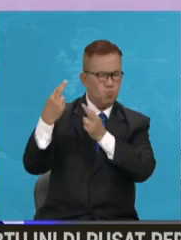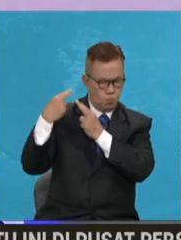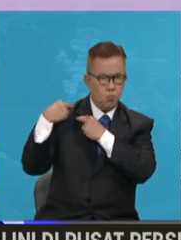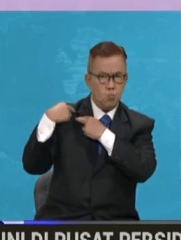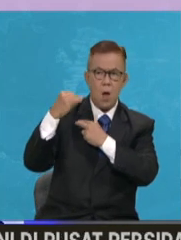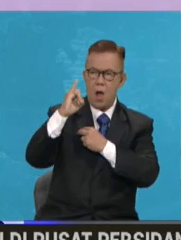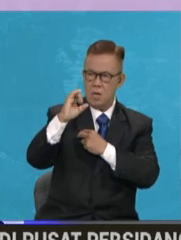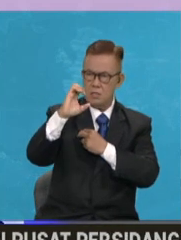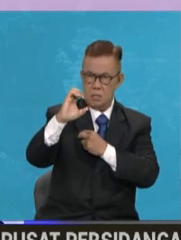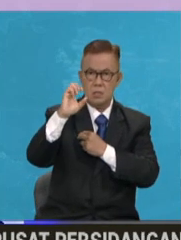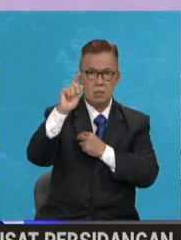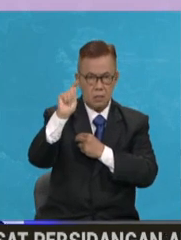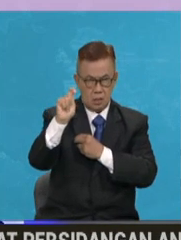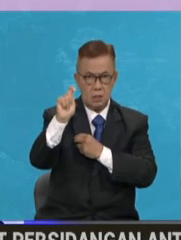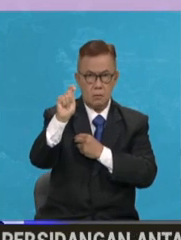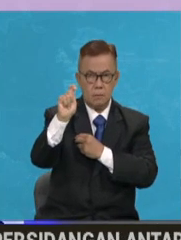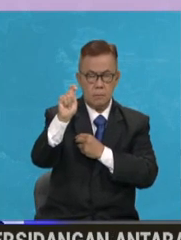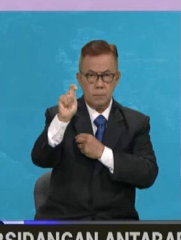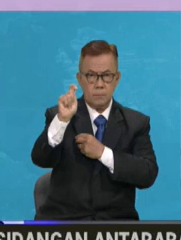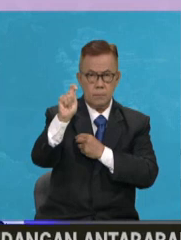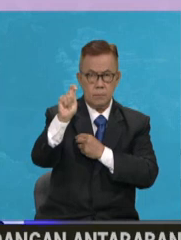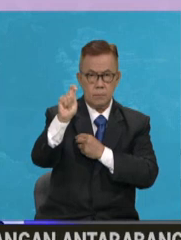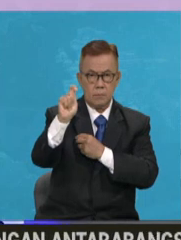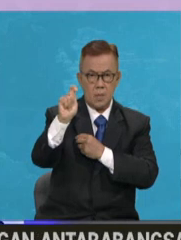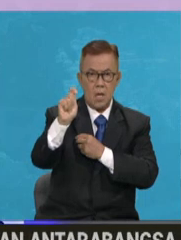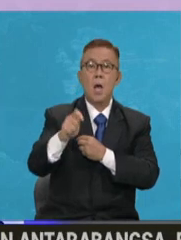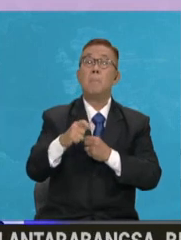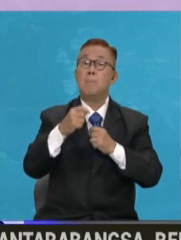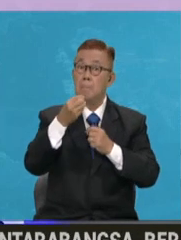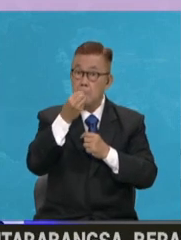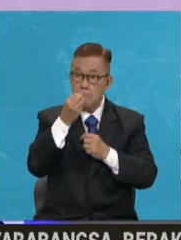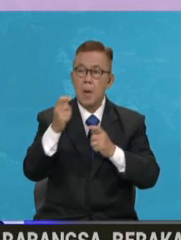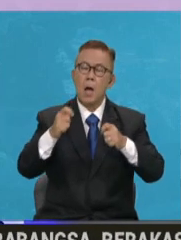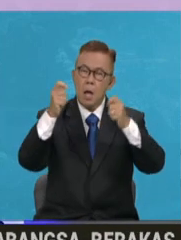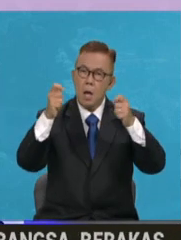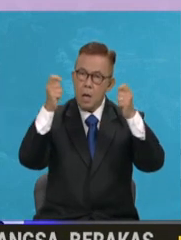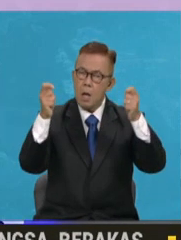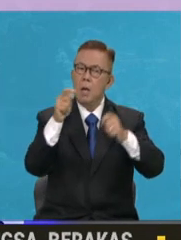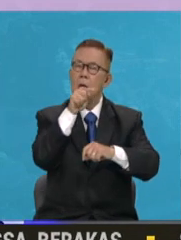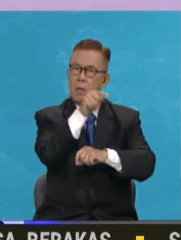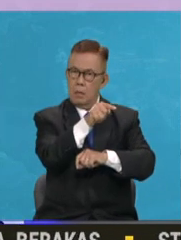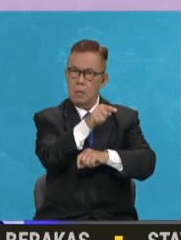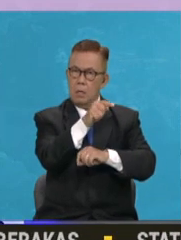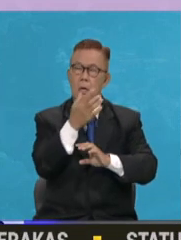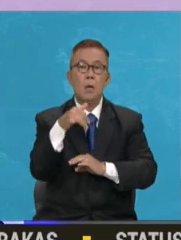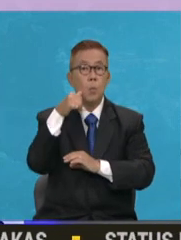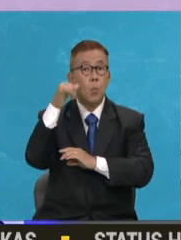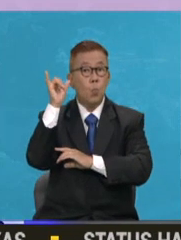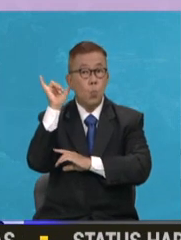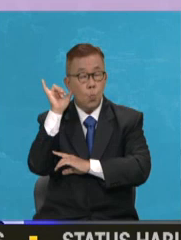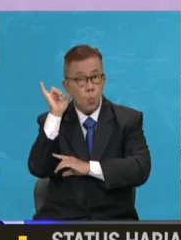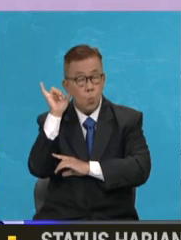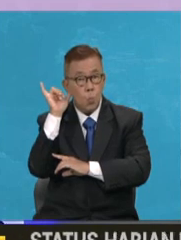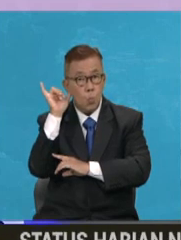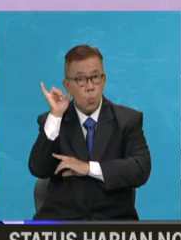linz kami negara Infokom Federation Brunei mengadakan majelis makan malam acara diadakan semalam ditanda